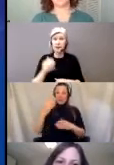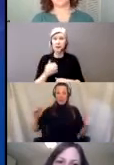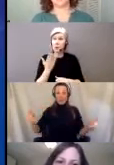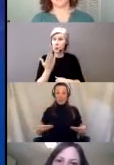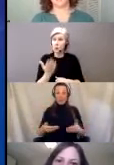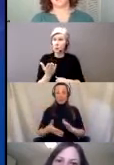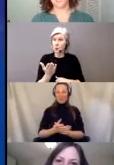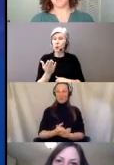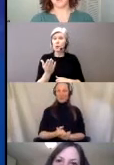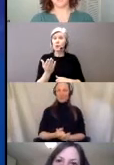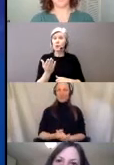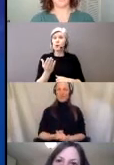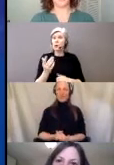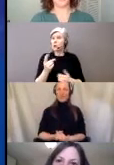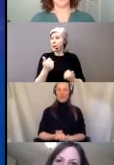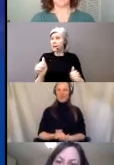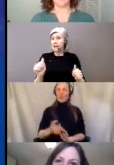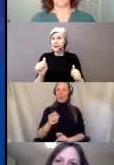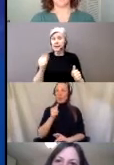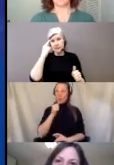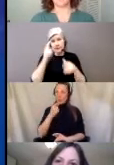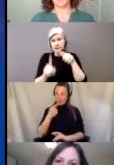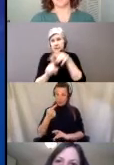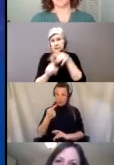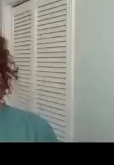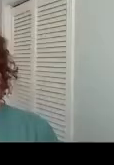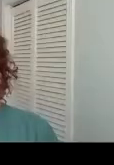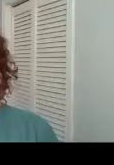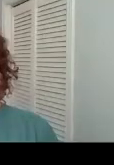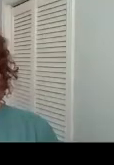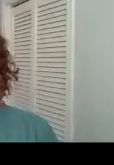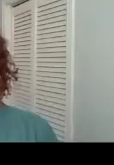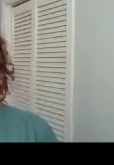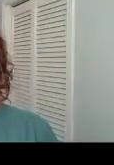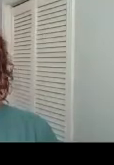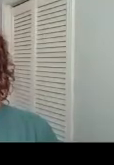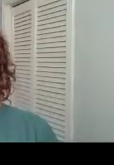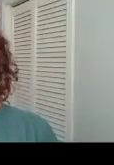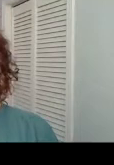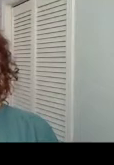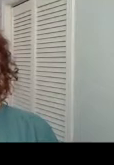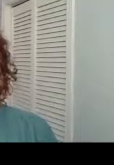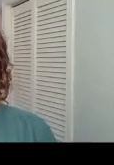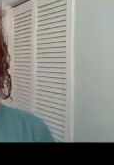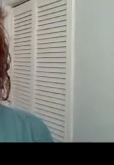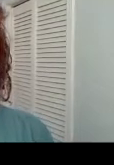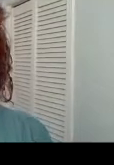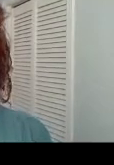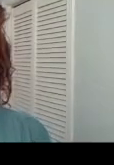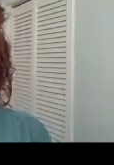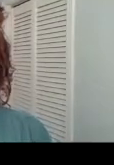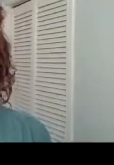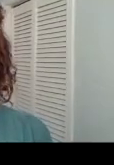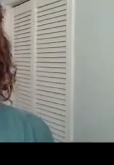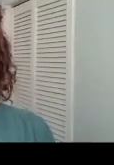Comme je vous l'ai mentionné, veuillez inscrire vos questions dans la boîte de clavardage en bas. Et nous